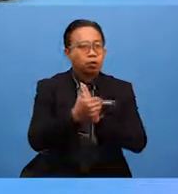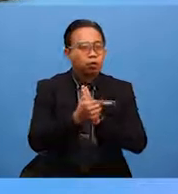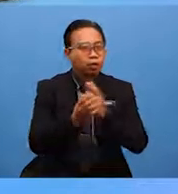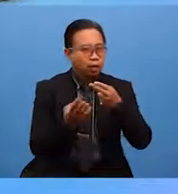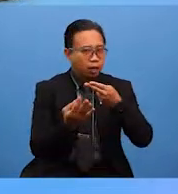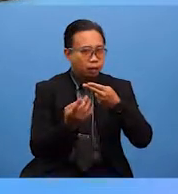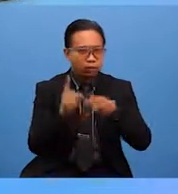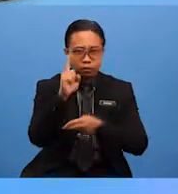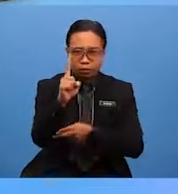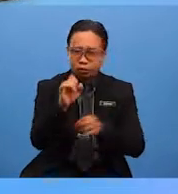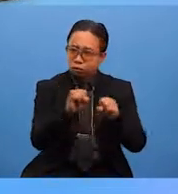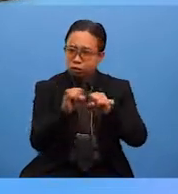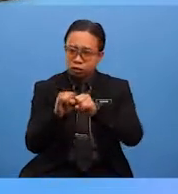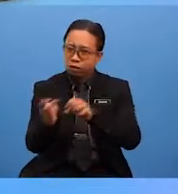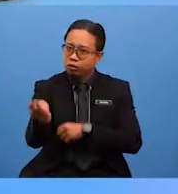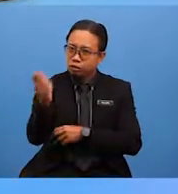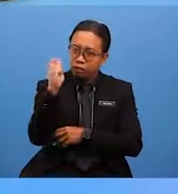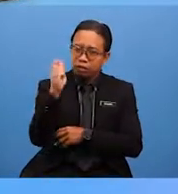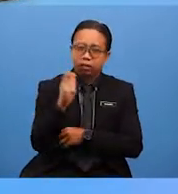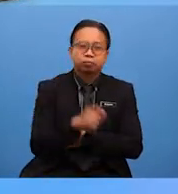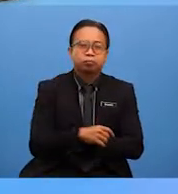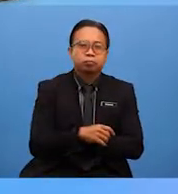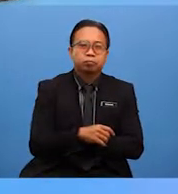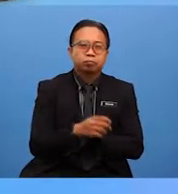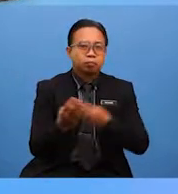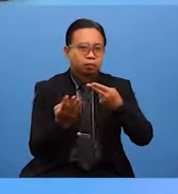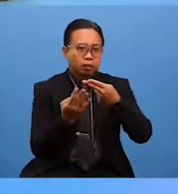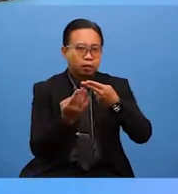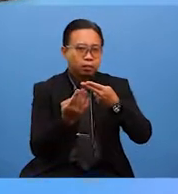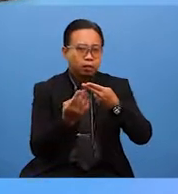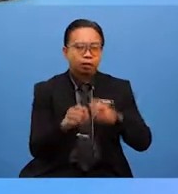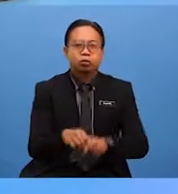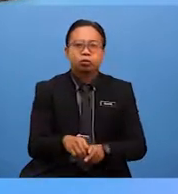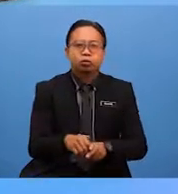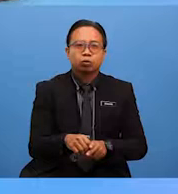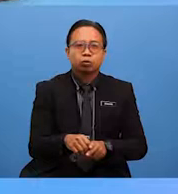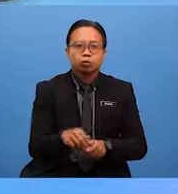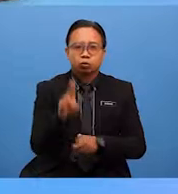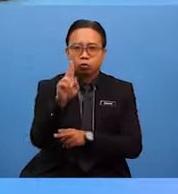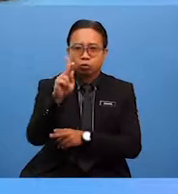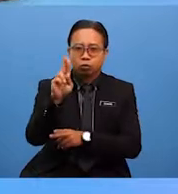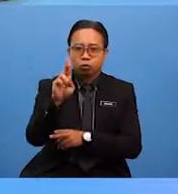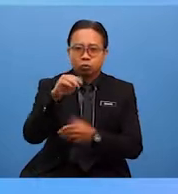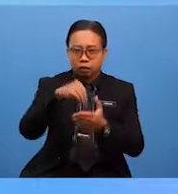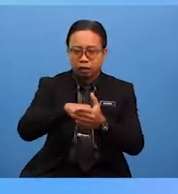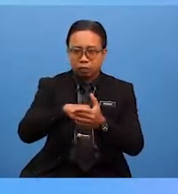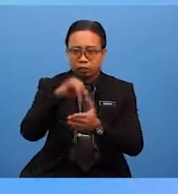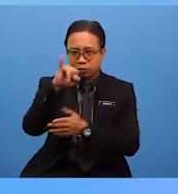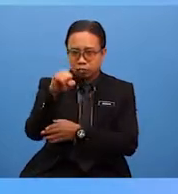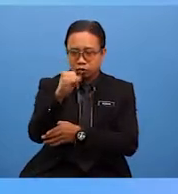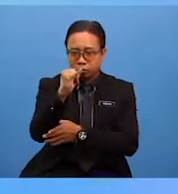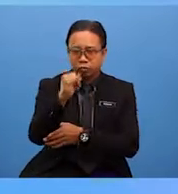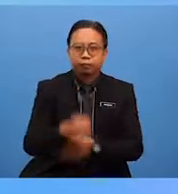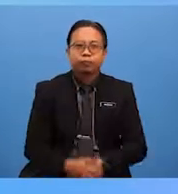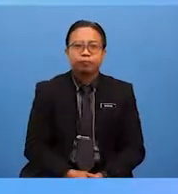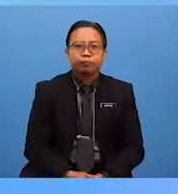merupakan sejenis tenaga make habbo diukur dalam unit jujur kandungan